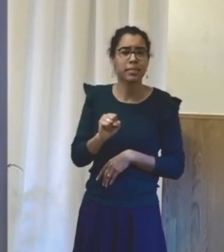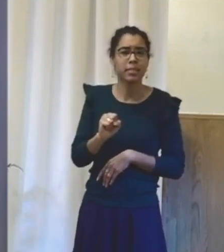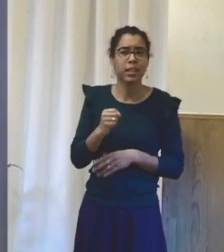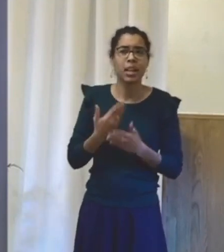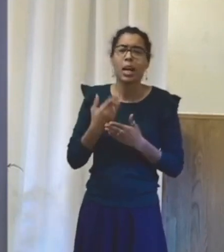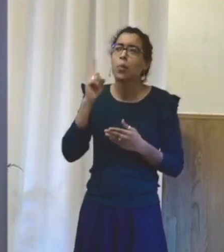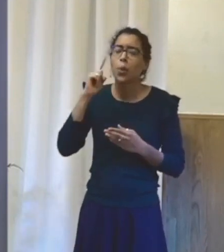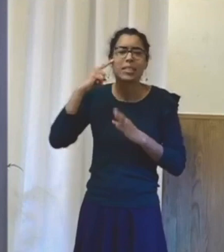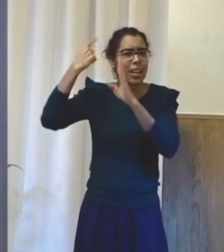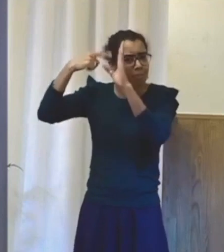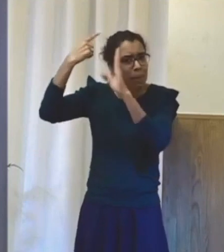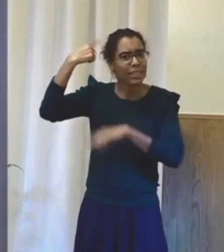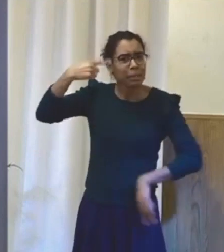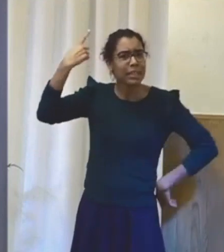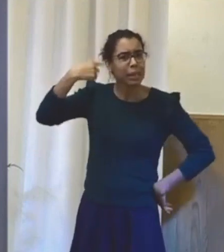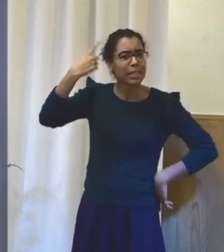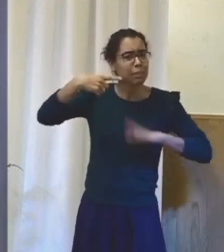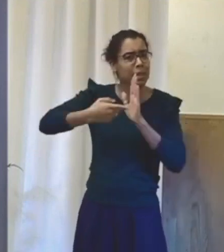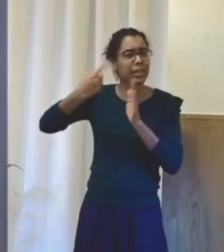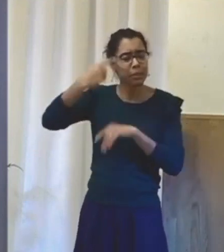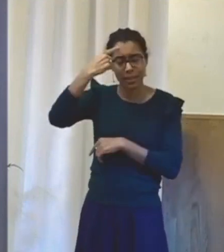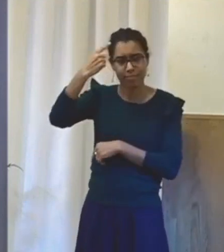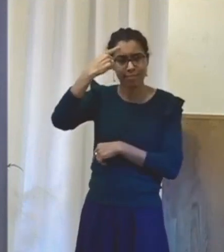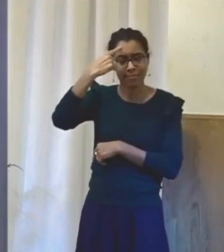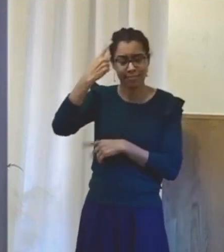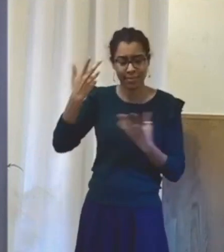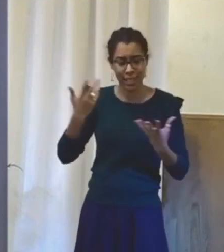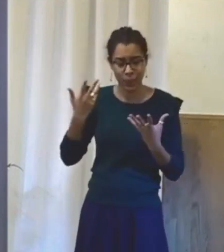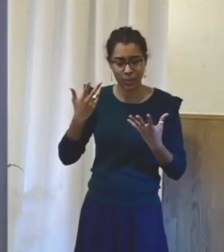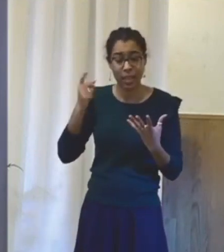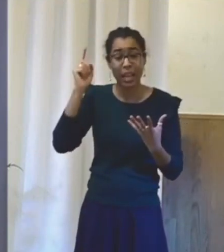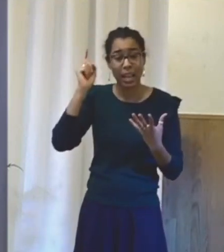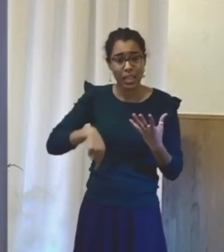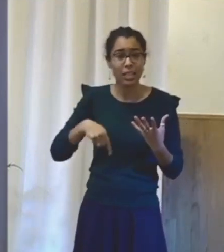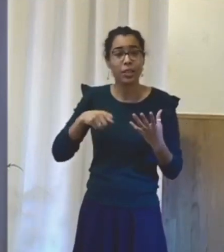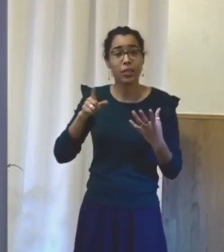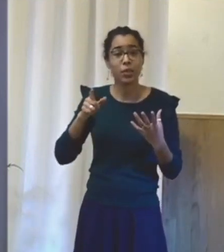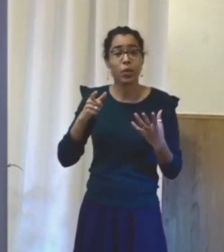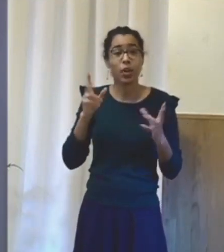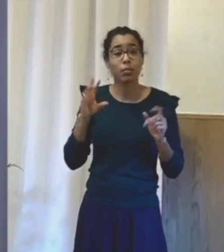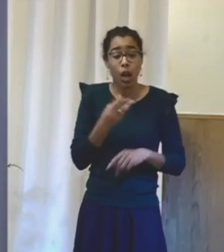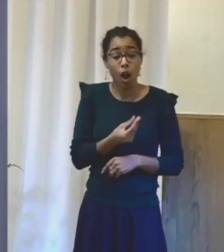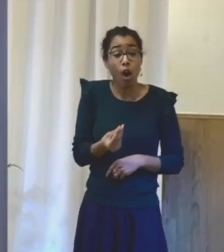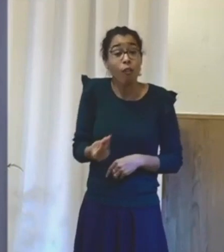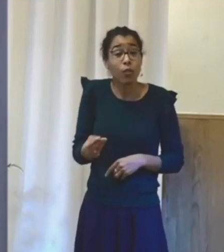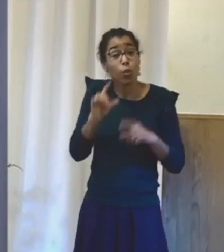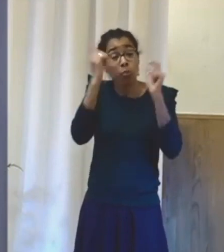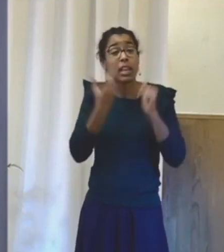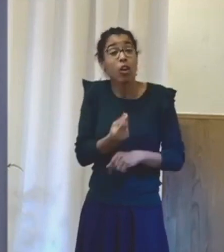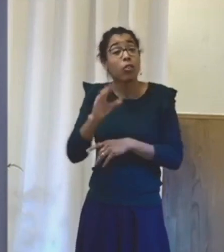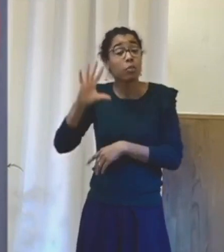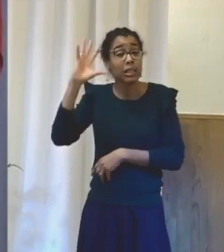Seigneur, pourquoi ça s'arrête pas de se répéter en moi là? Il faut qu'on sorte de l'enfance de l'esprit.